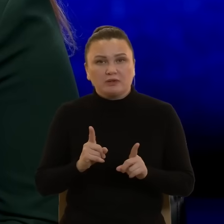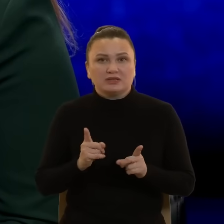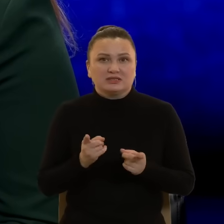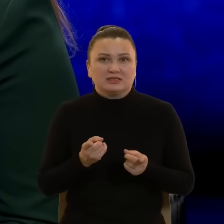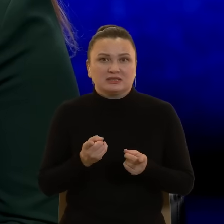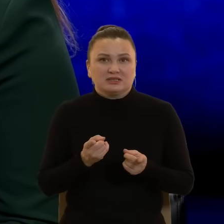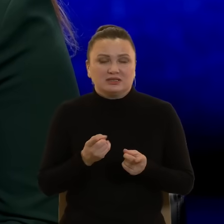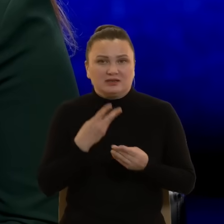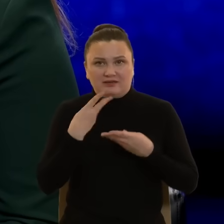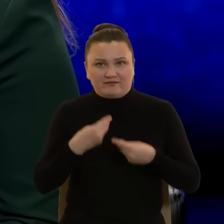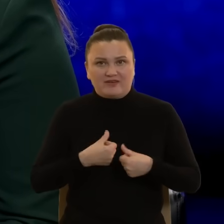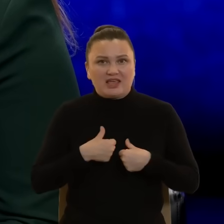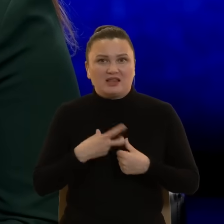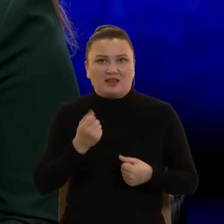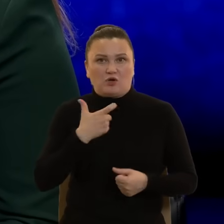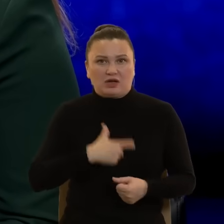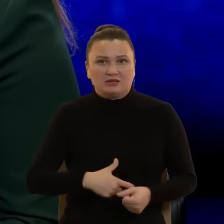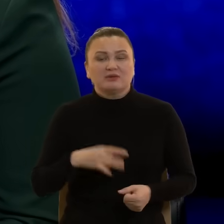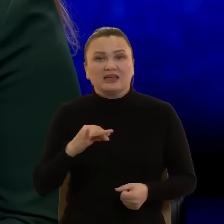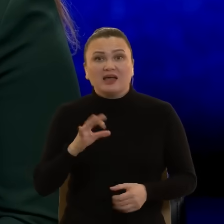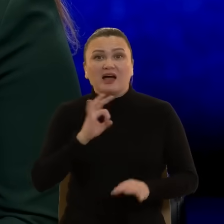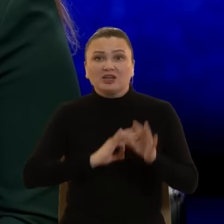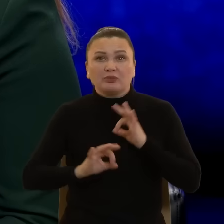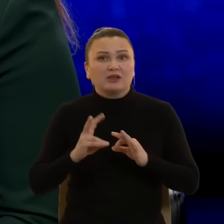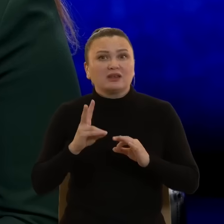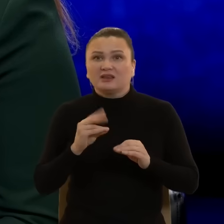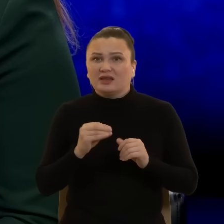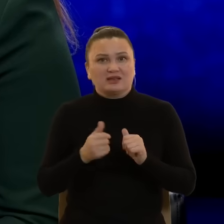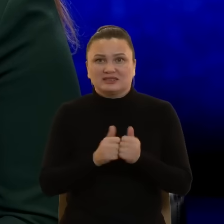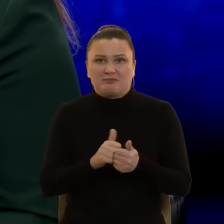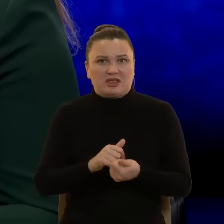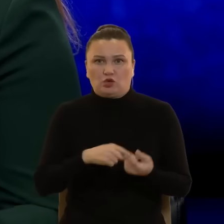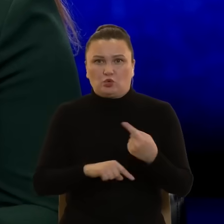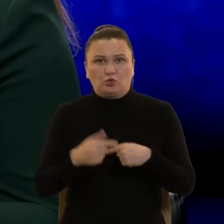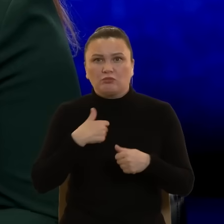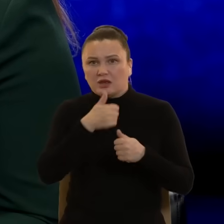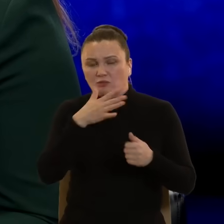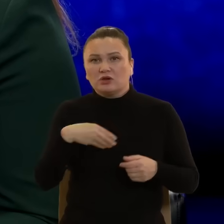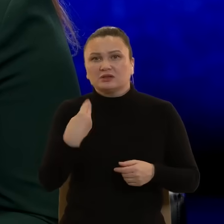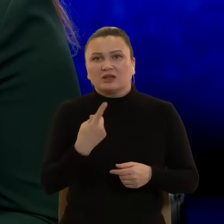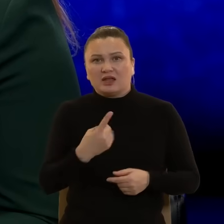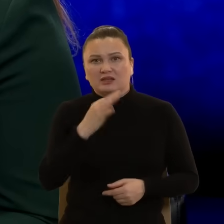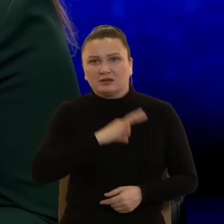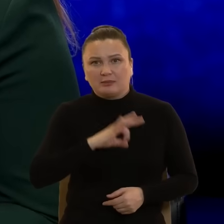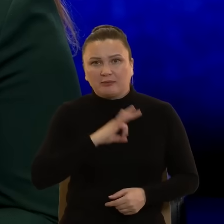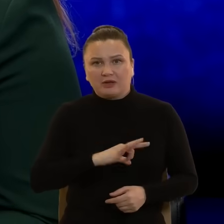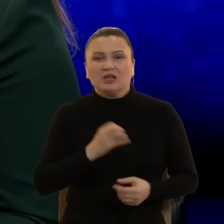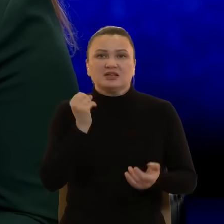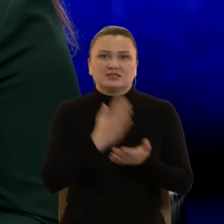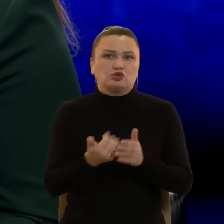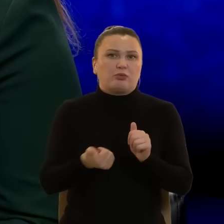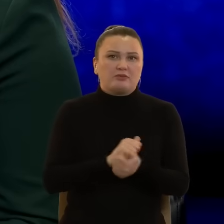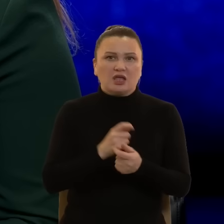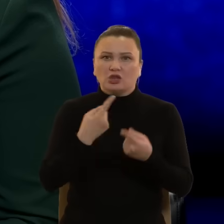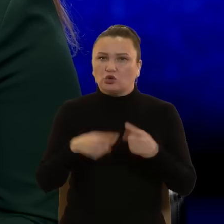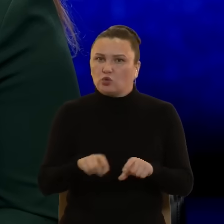механизмы действия, и важно понимать, что антибиотики не являются взаимозаменяемыми. То есть мы не можем назначить один препарат, например, тут же его поменять